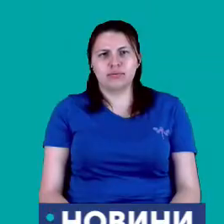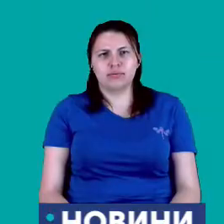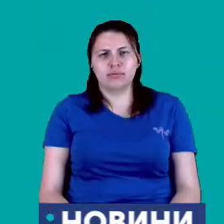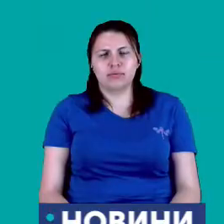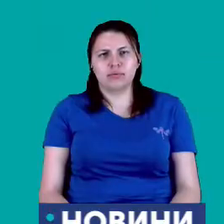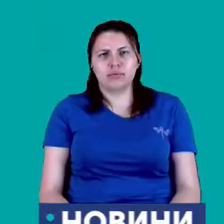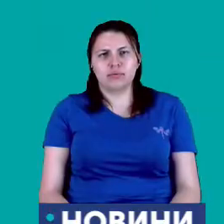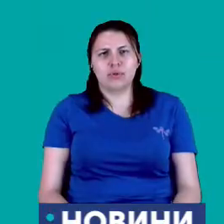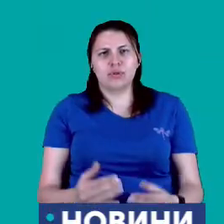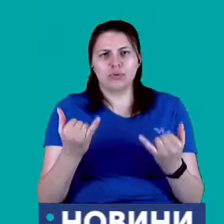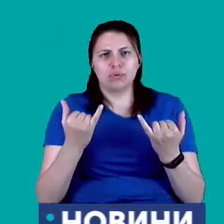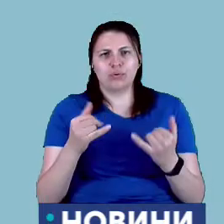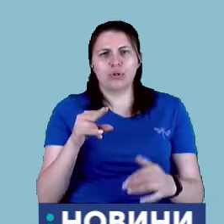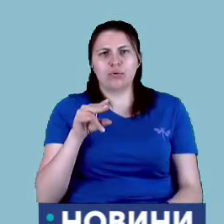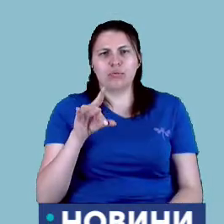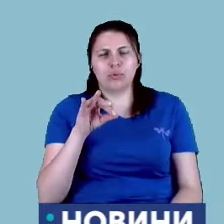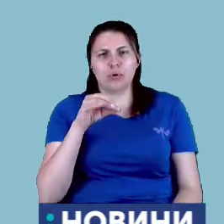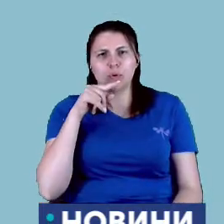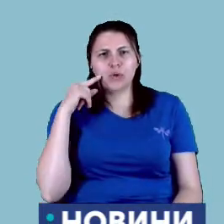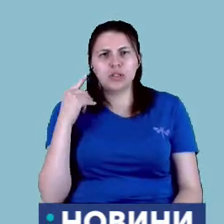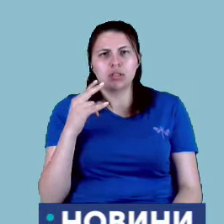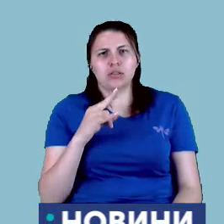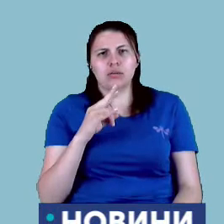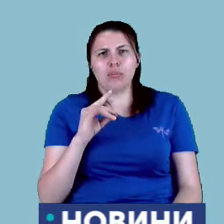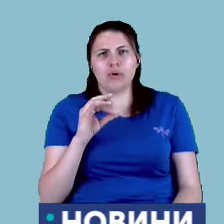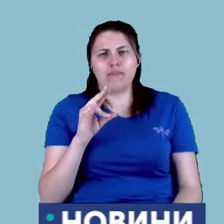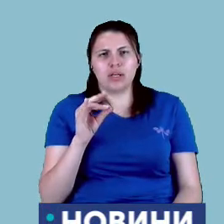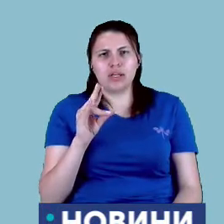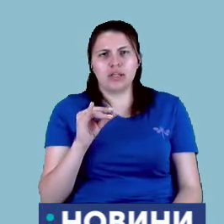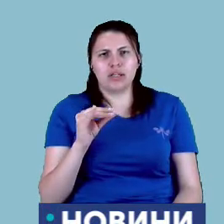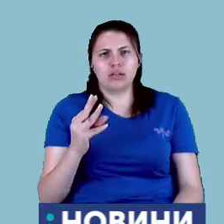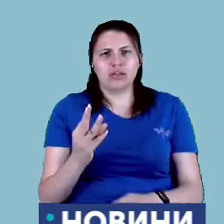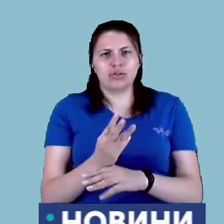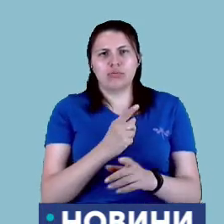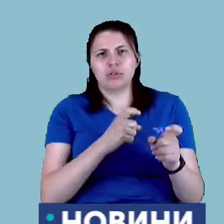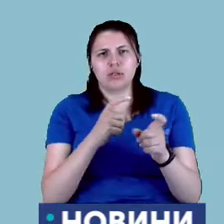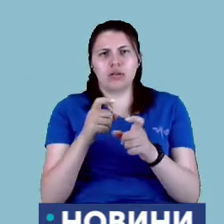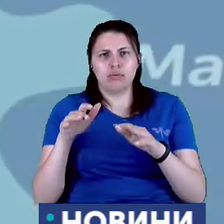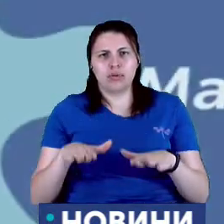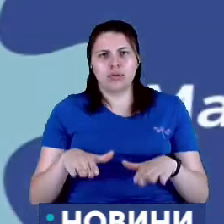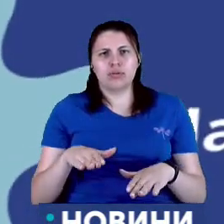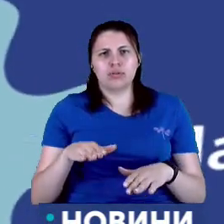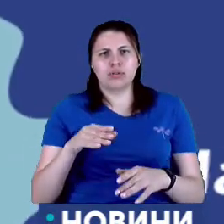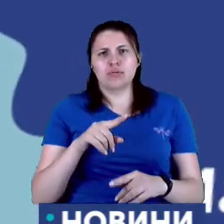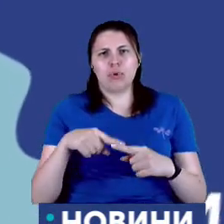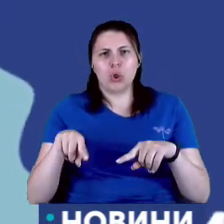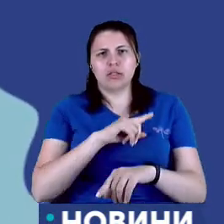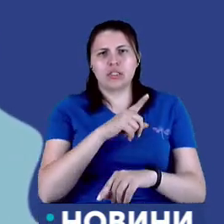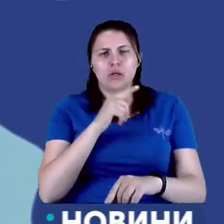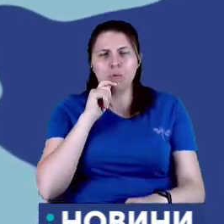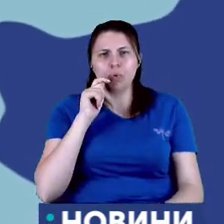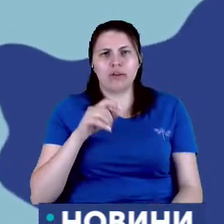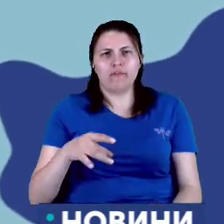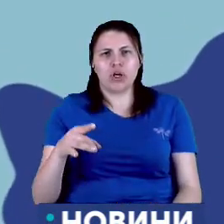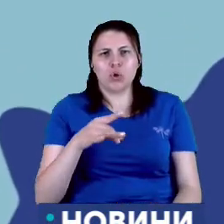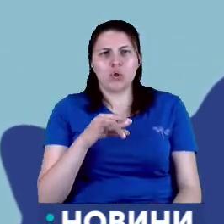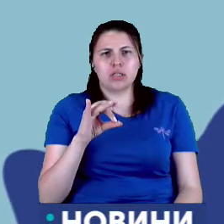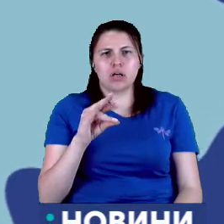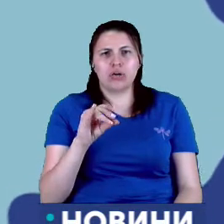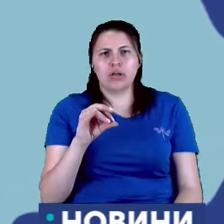Сьогодні проросійські бойовики тричі обстріляли позиції Збройних сил України в районі Старогнатівки. Втрат внаслідок ворожих обстрілів